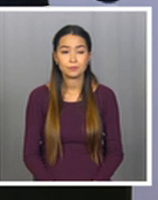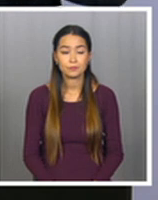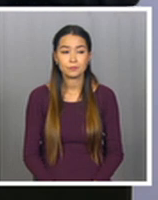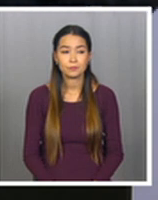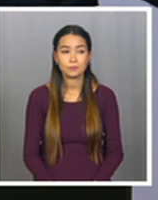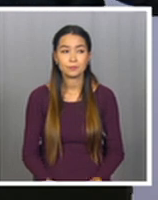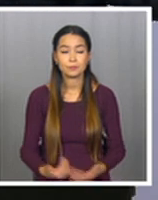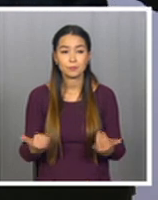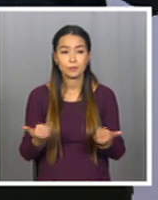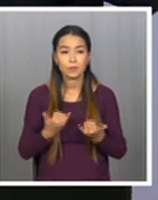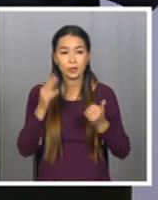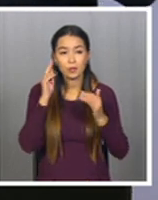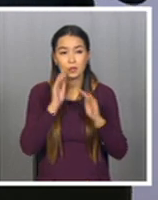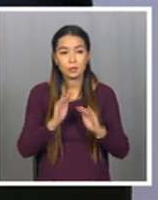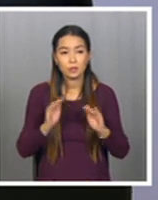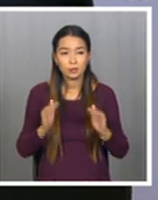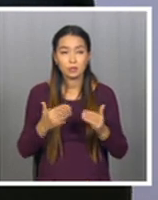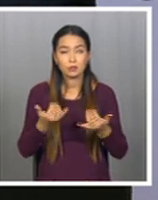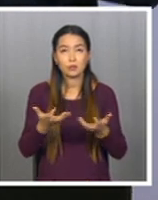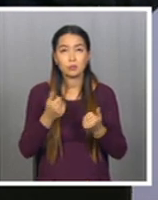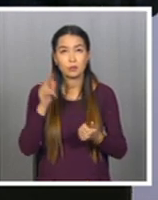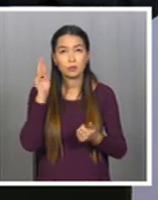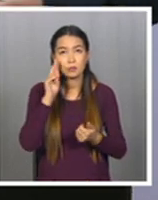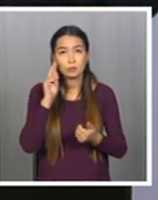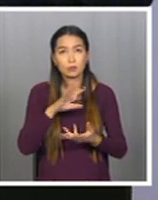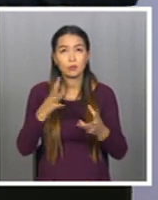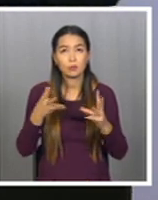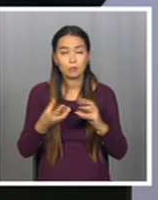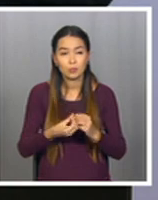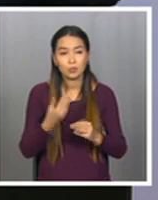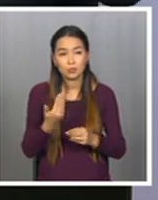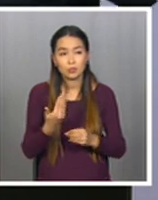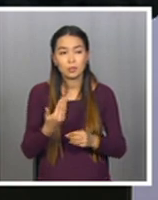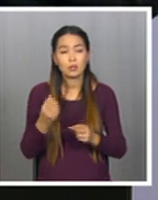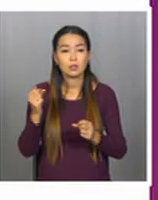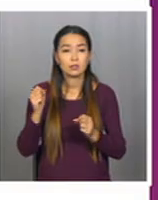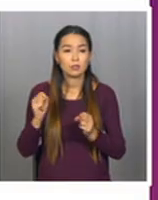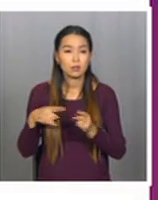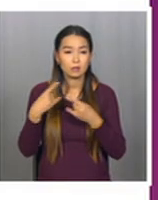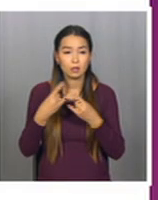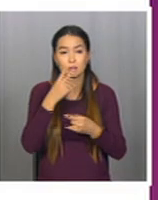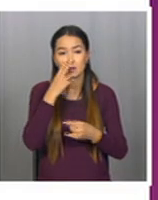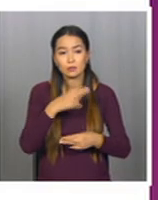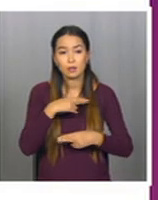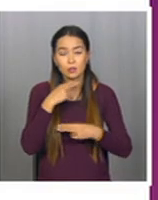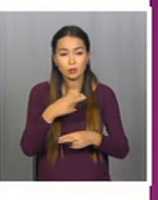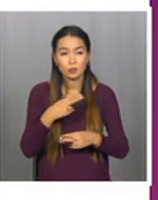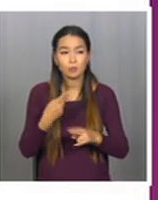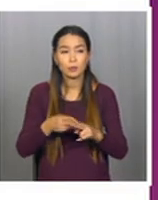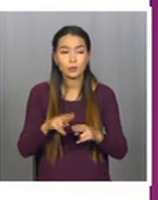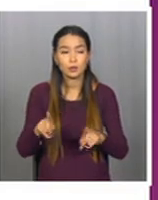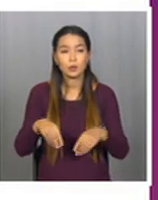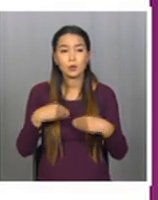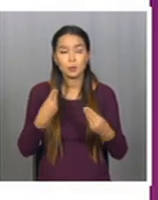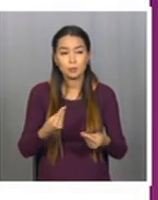Құрметті оқушылар, бүгінгі алған білімдерімізді сабақтау үшін тақтаға назар аударайық. Және онда берілген